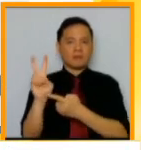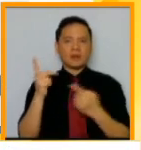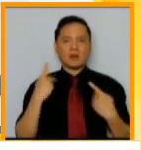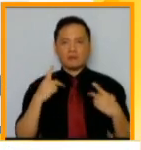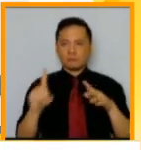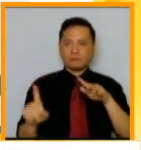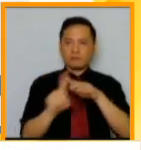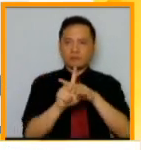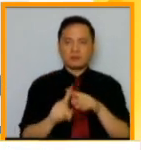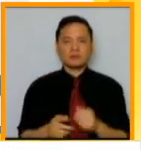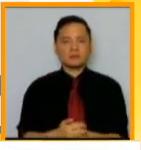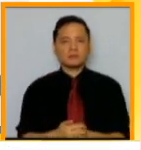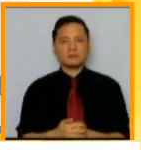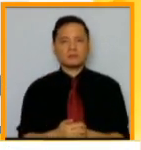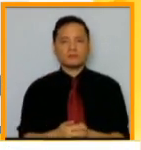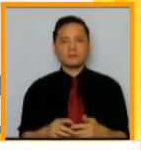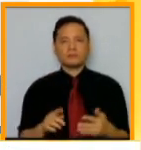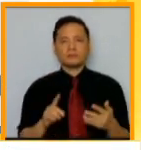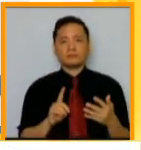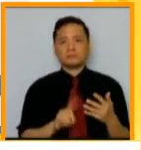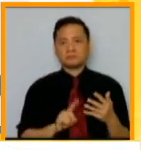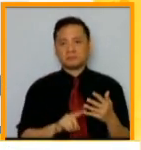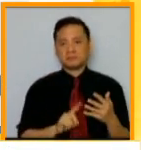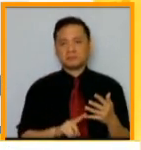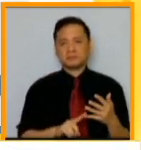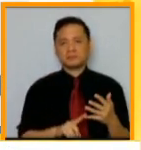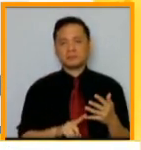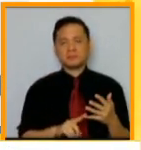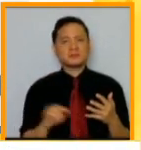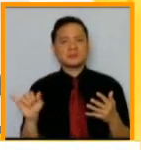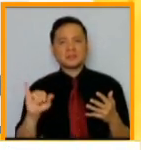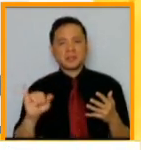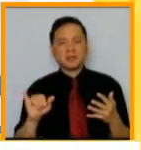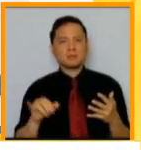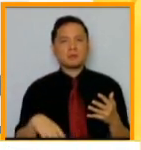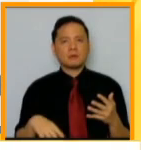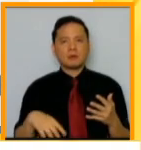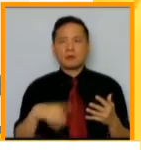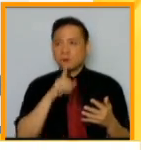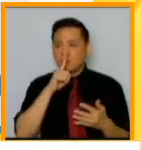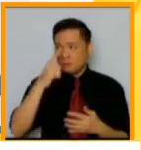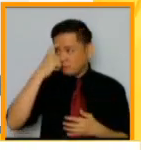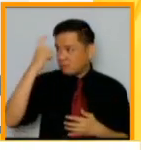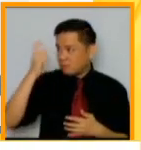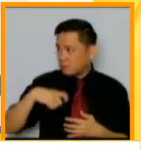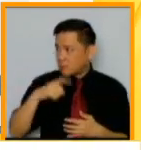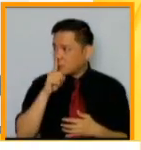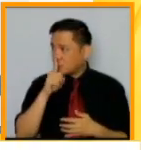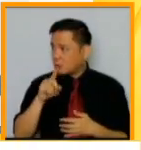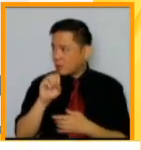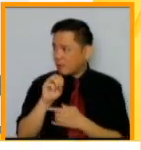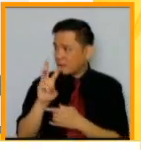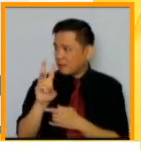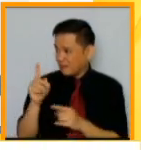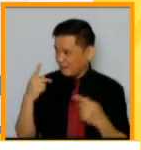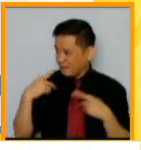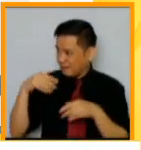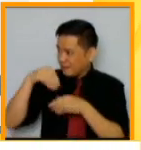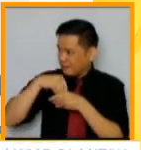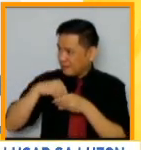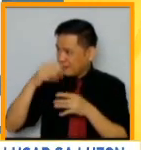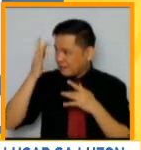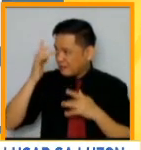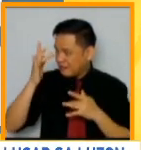La Cruz. Hindi raw natin kasi alam kung may dalabang virus ang isang OFW, kaya hindi dapat babaan ang araw ng